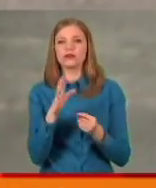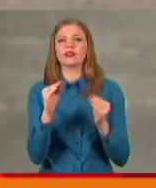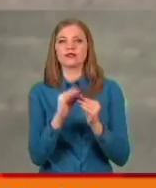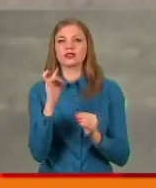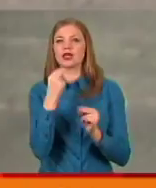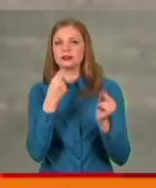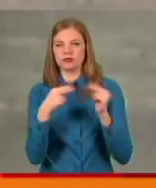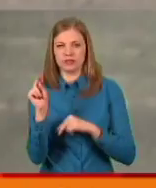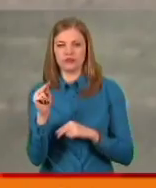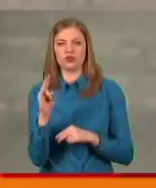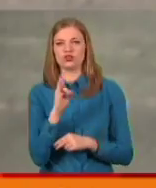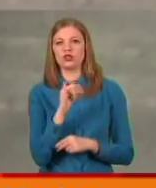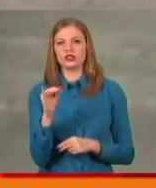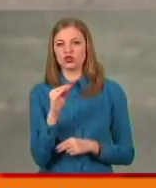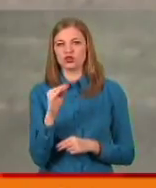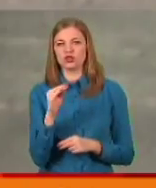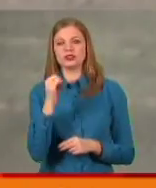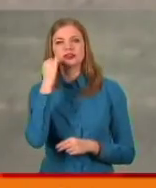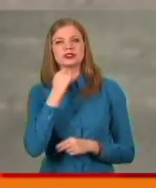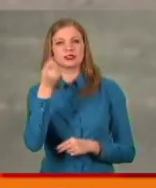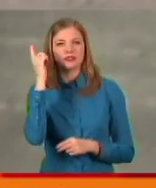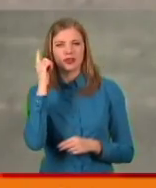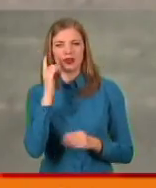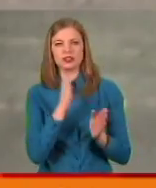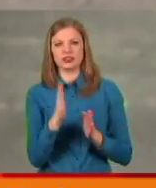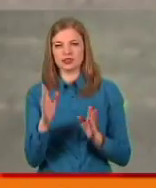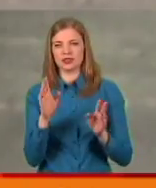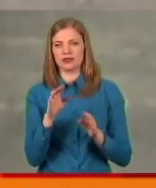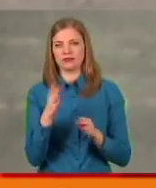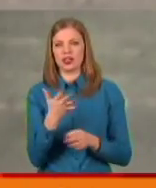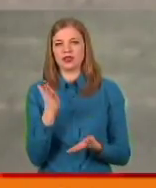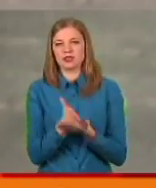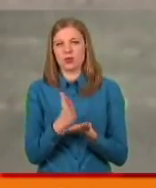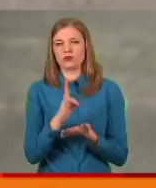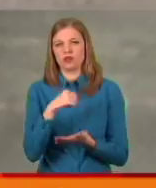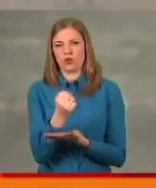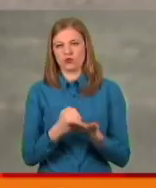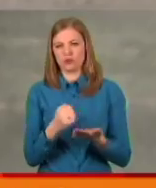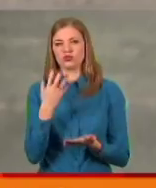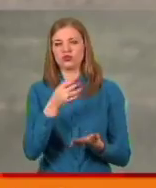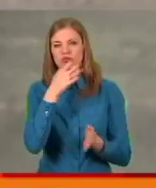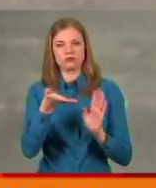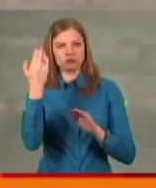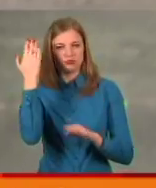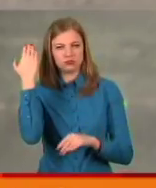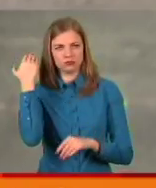разів ефективніша, ніж старі системи залпового вогня, які знаходились на озброєнні ще з